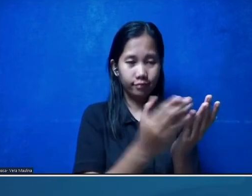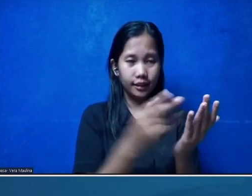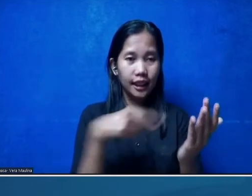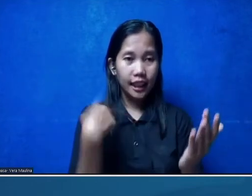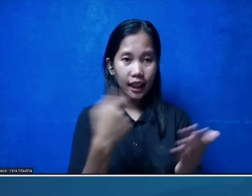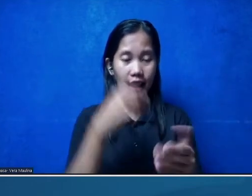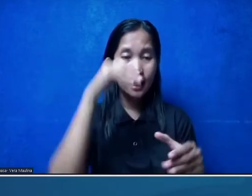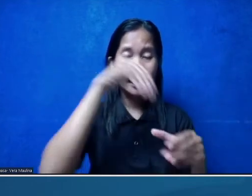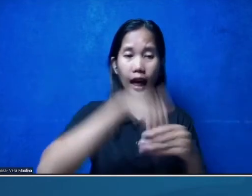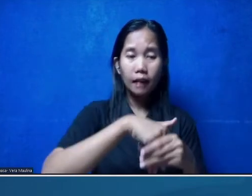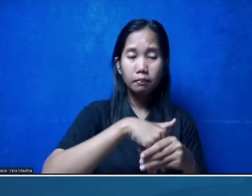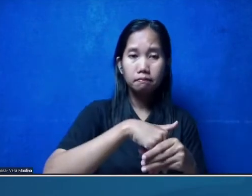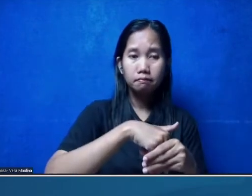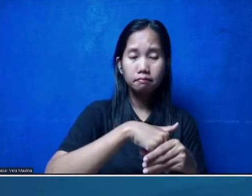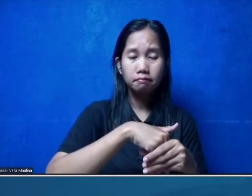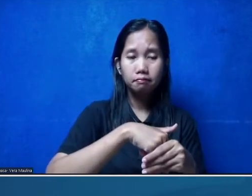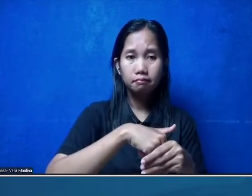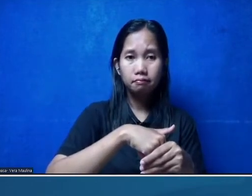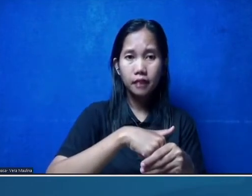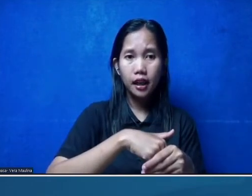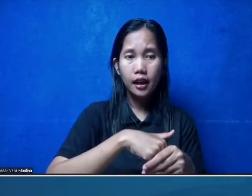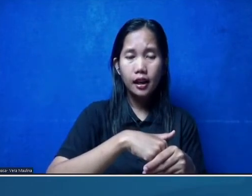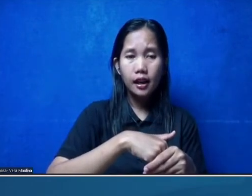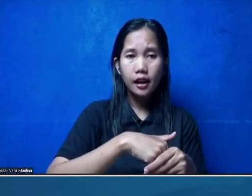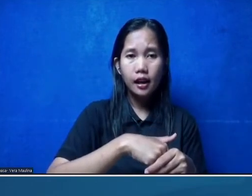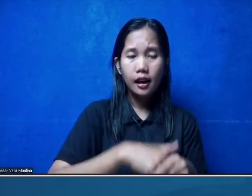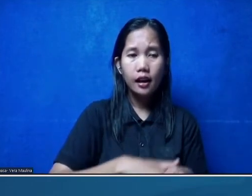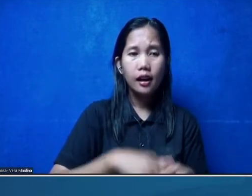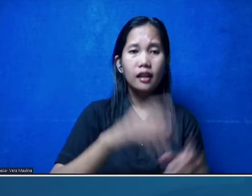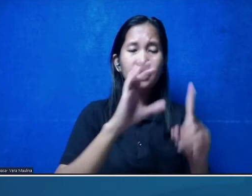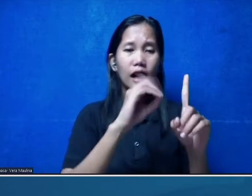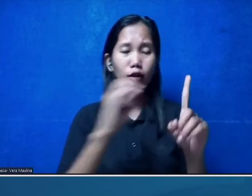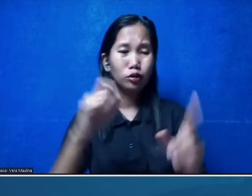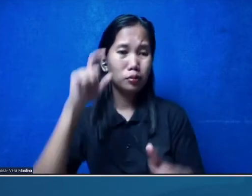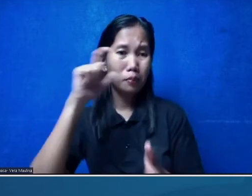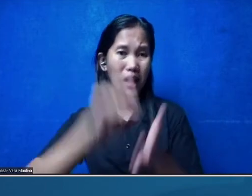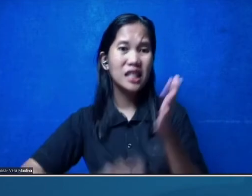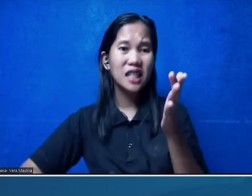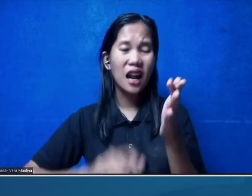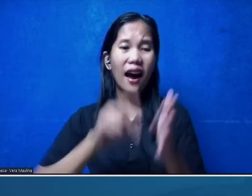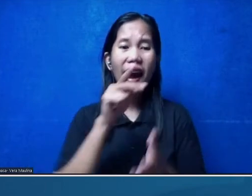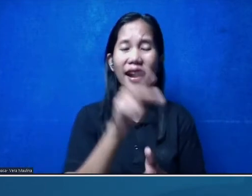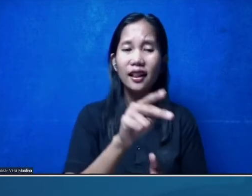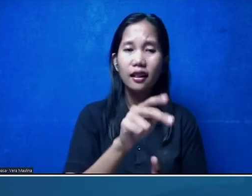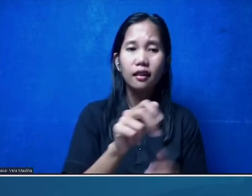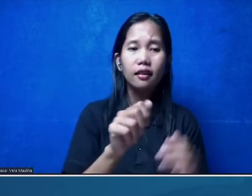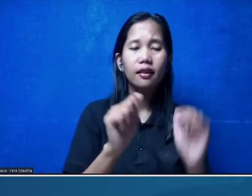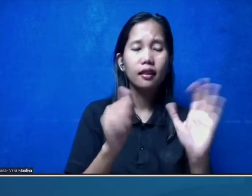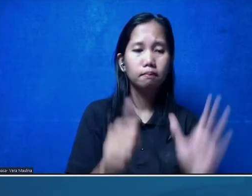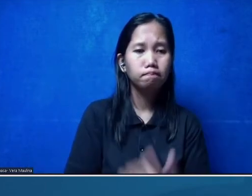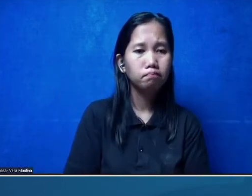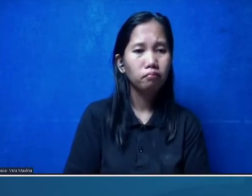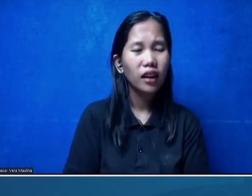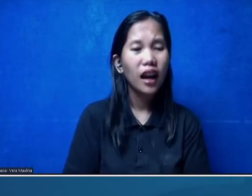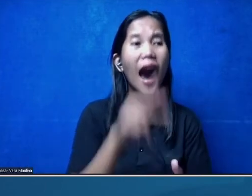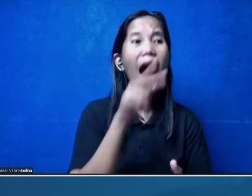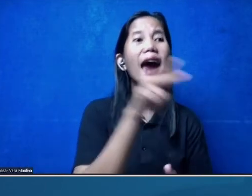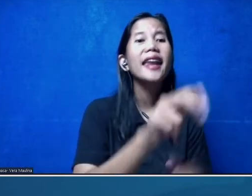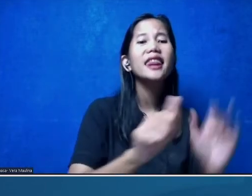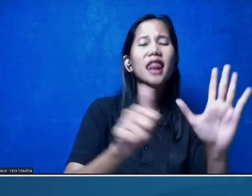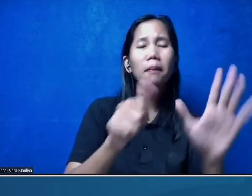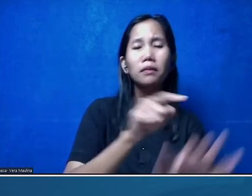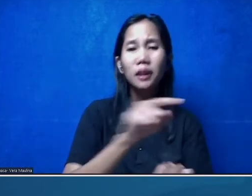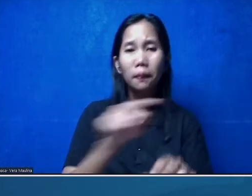Petrus 5 ayat 6 sampai yang betul dikatakan karena itu rendahkanlah dirimu di bawah